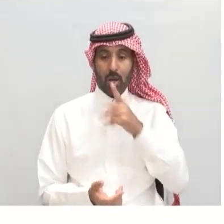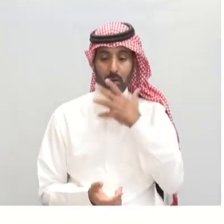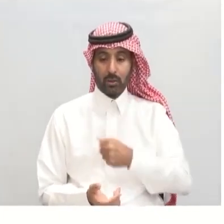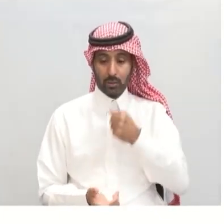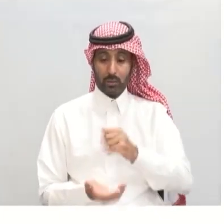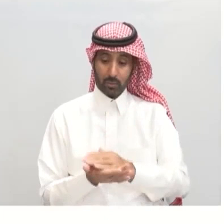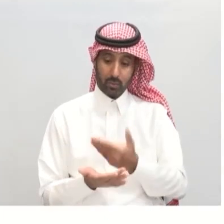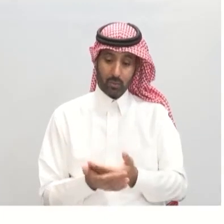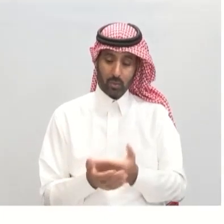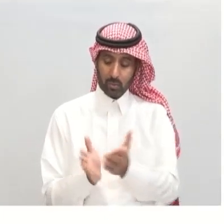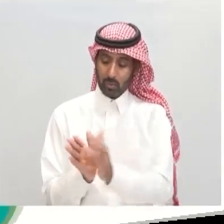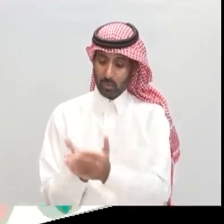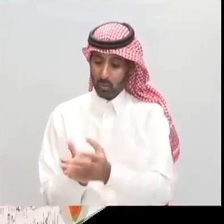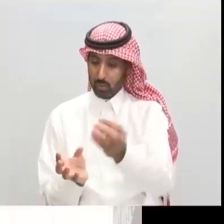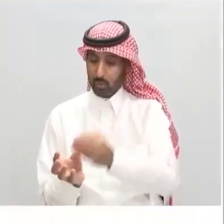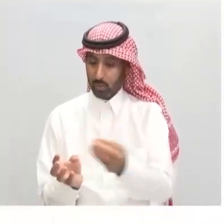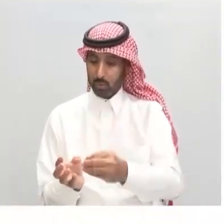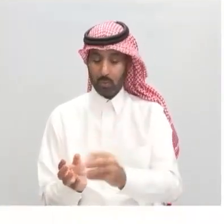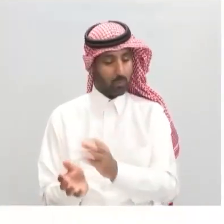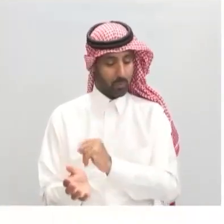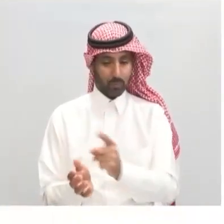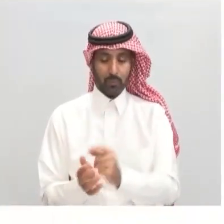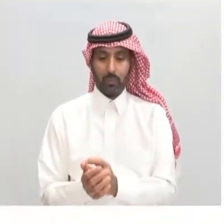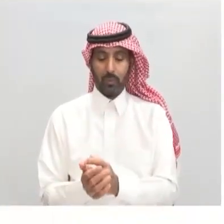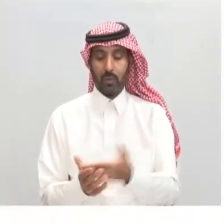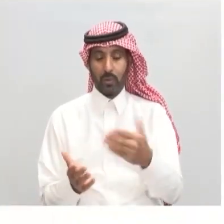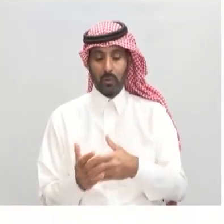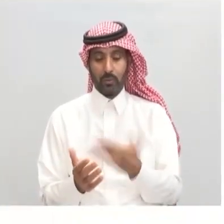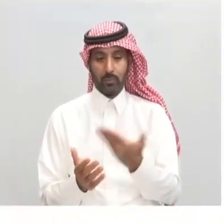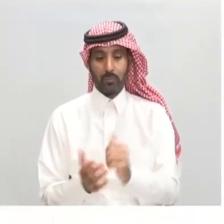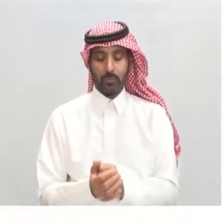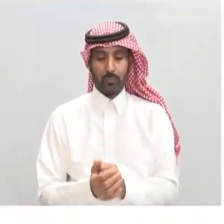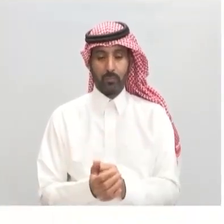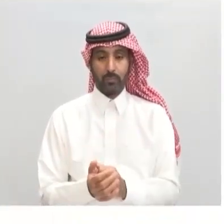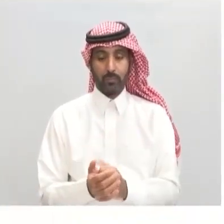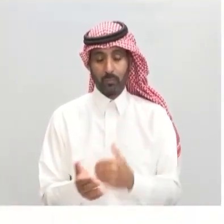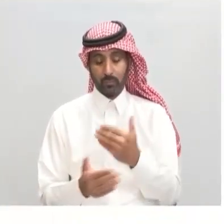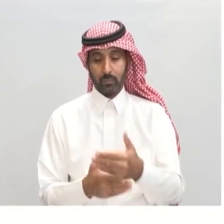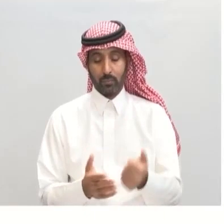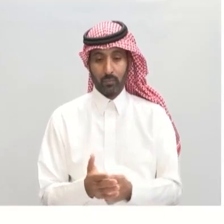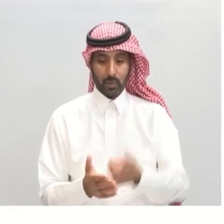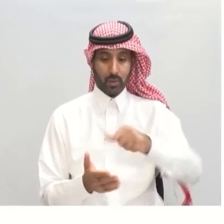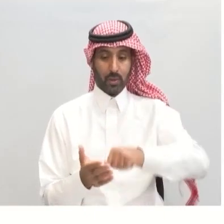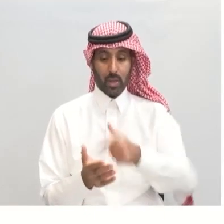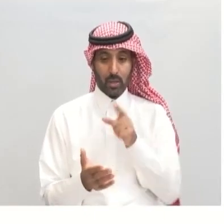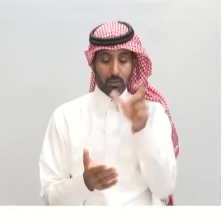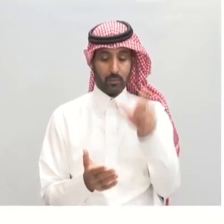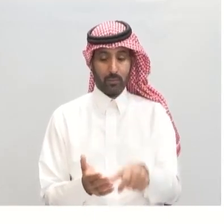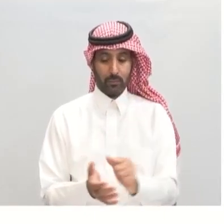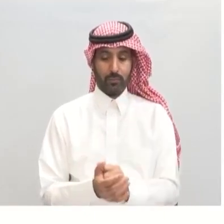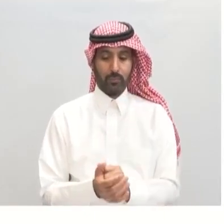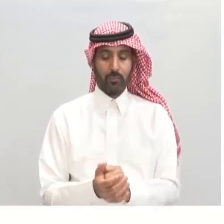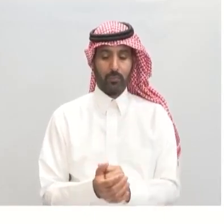شيء وبختم هذهه نكون قد اتينا على ختم درس اليوم ناتي واياكم اخي الطالب واختي الطالبه الى قيم